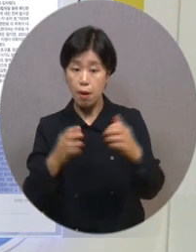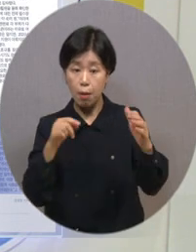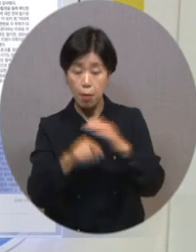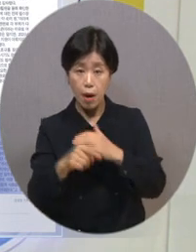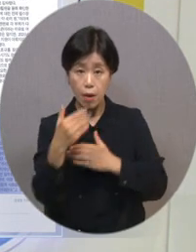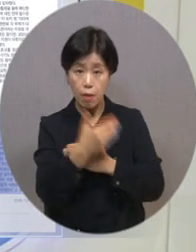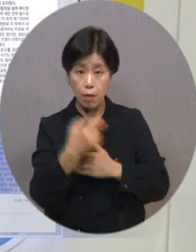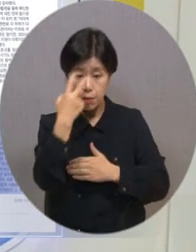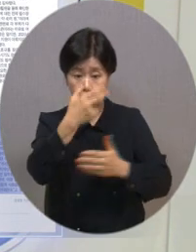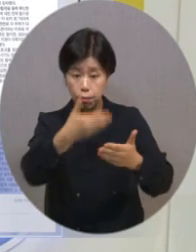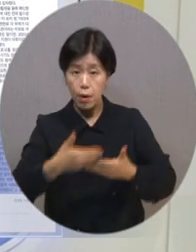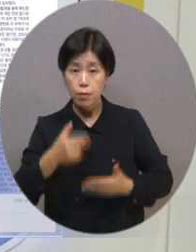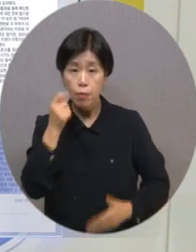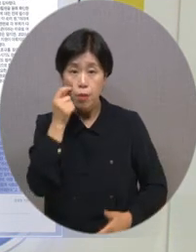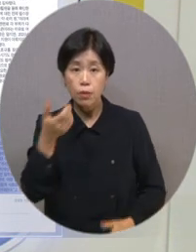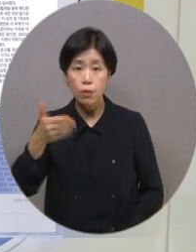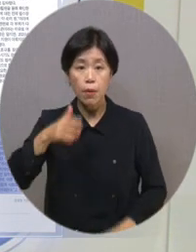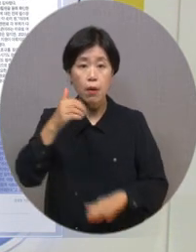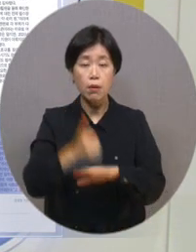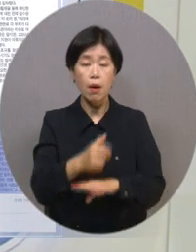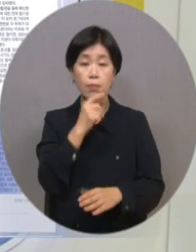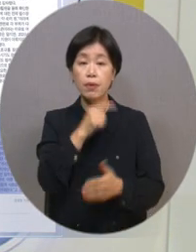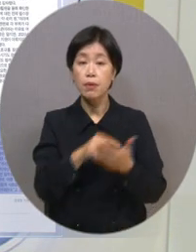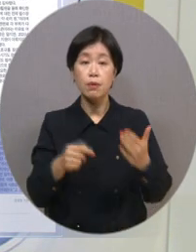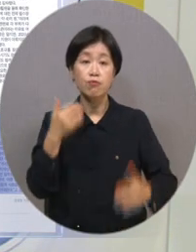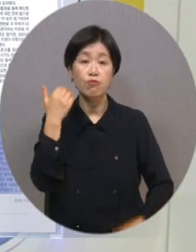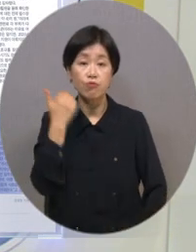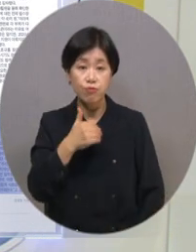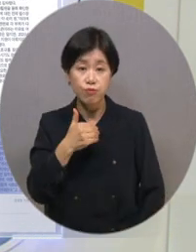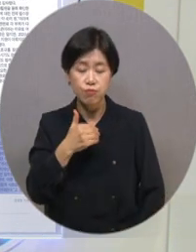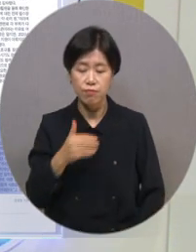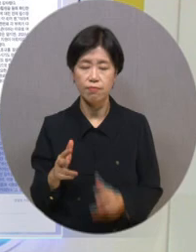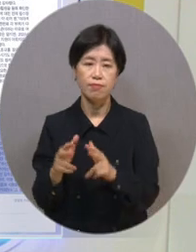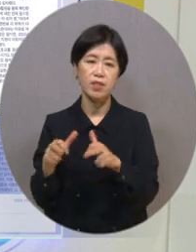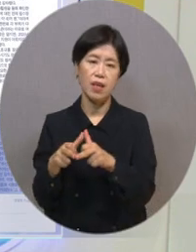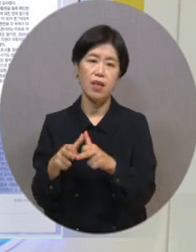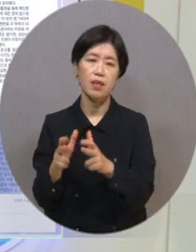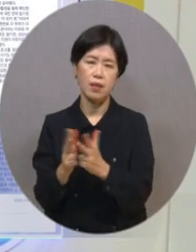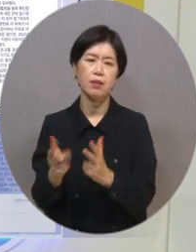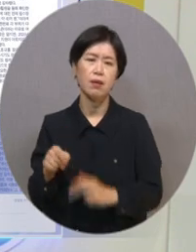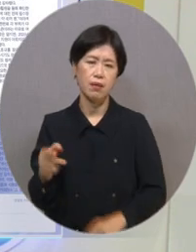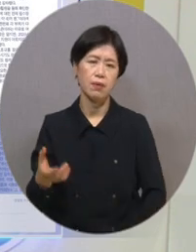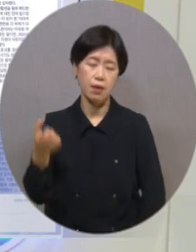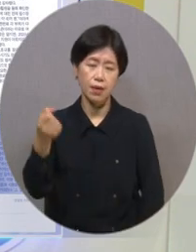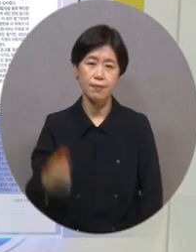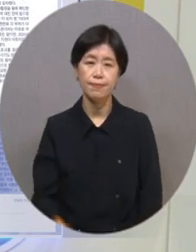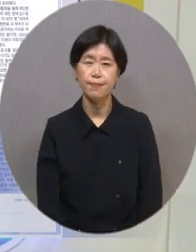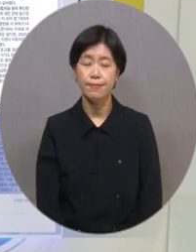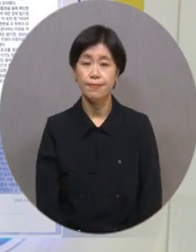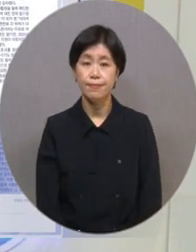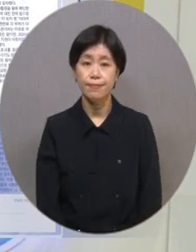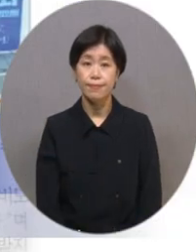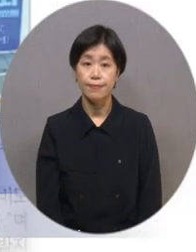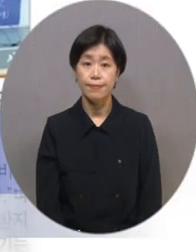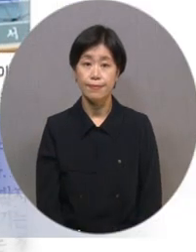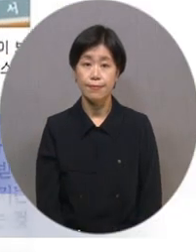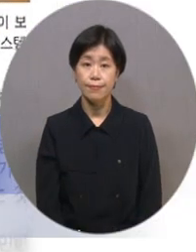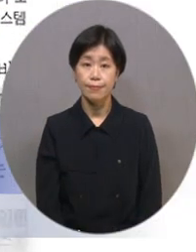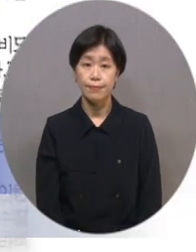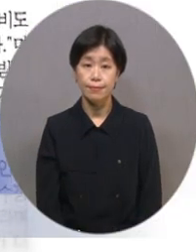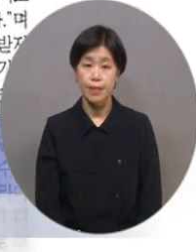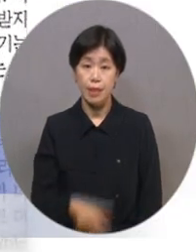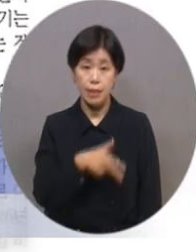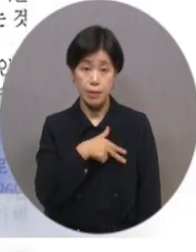받지 못했는데 결국 1호 인해 생기는 불이익은 오로지 장애인 당사자에게 돌아가는 구조인 것입니다